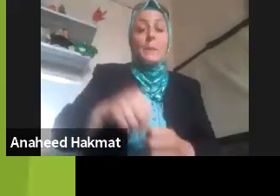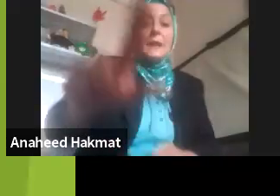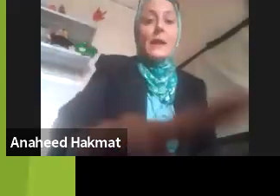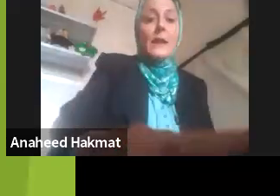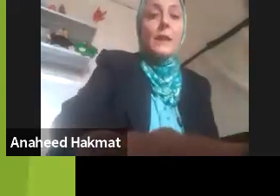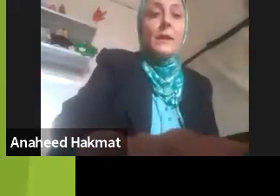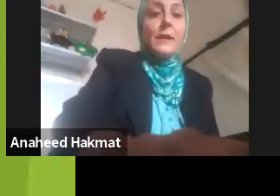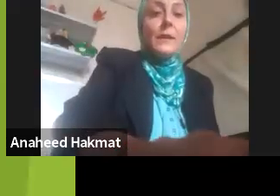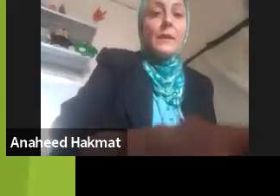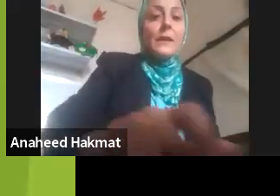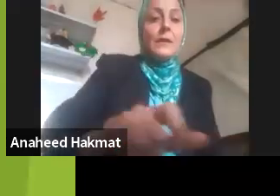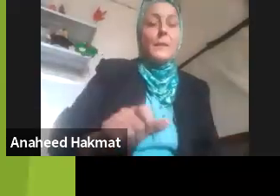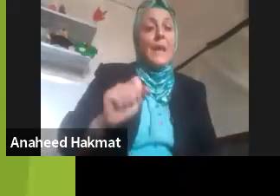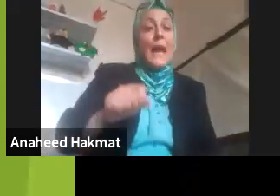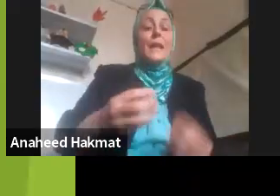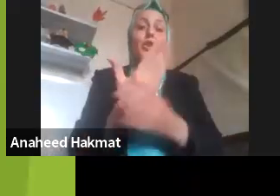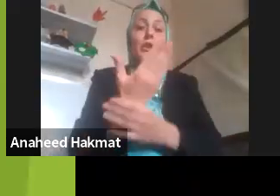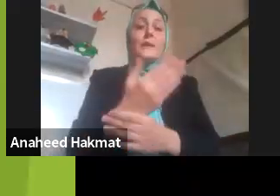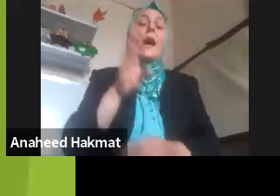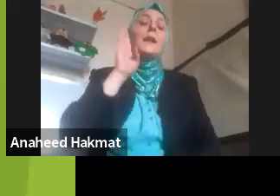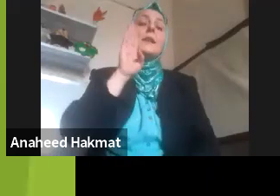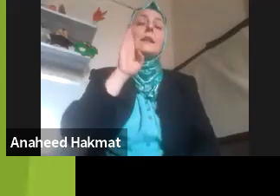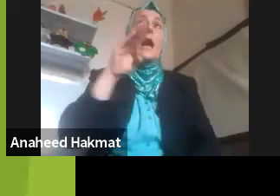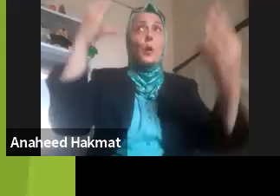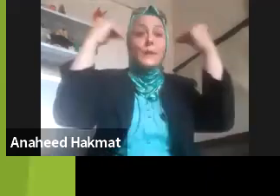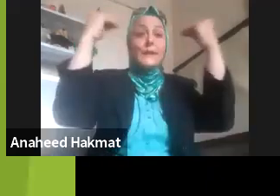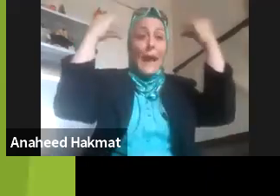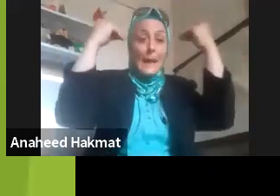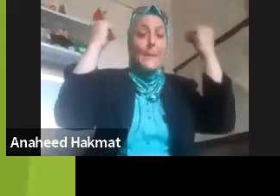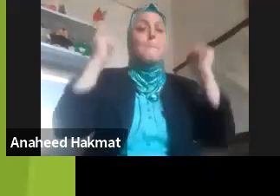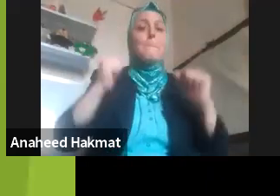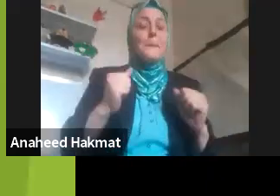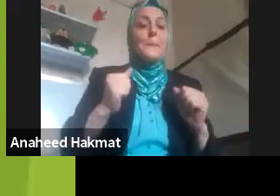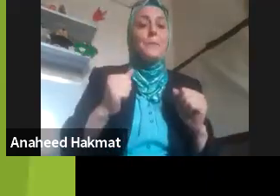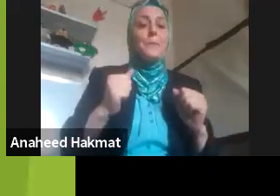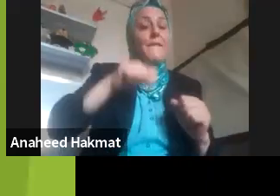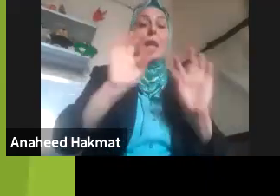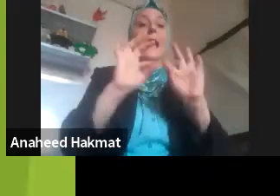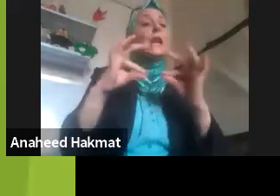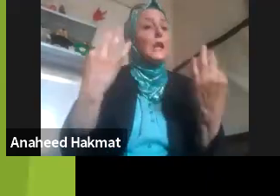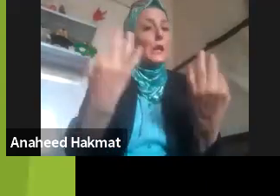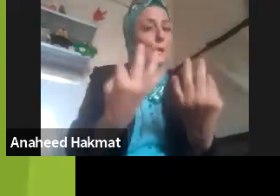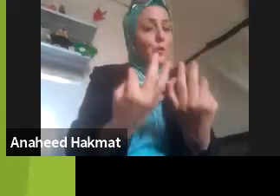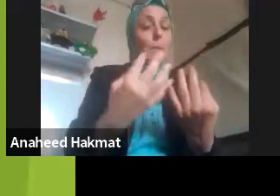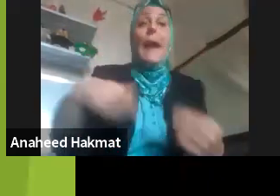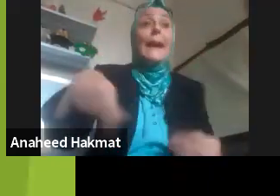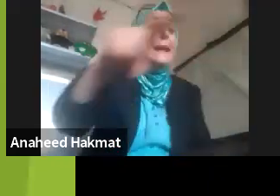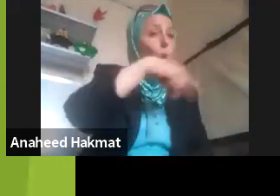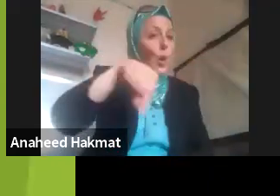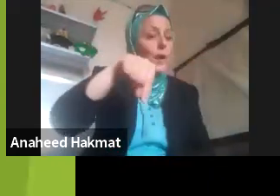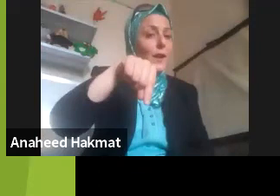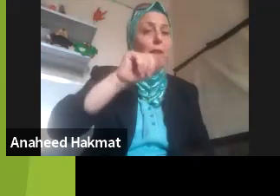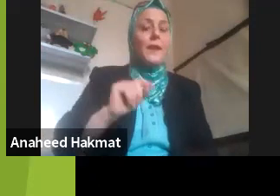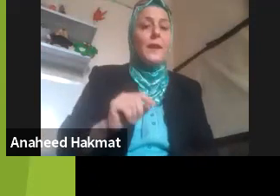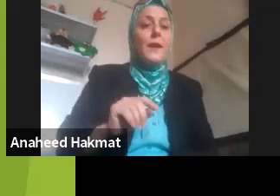جديدة للتعلم والتعليم في المجتمع ككل عبر